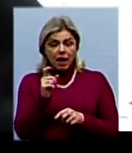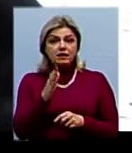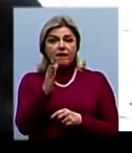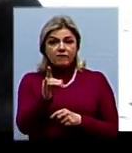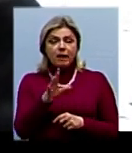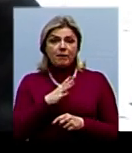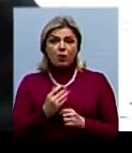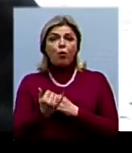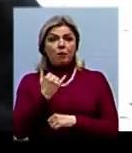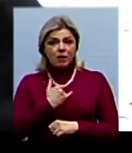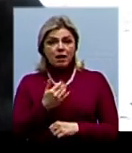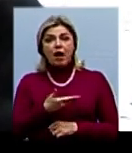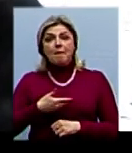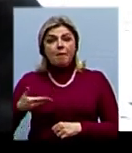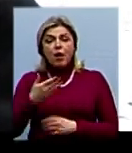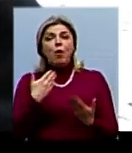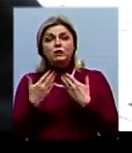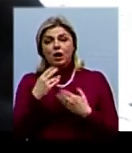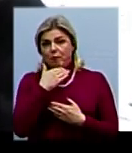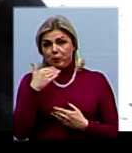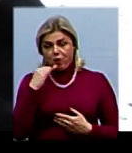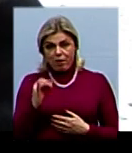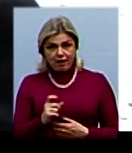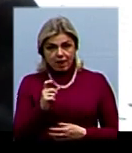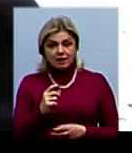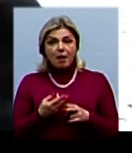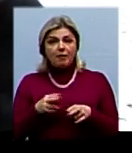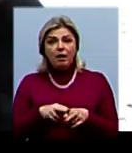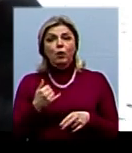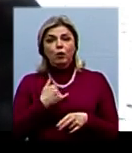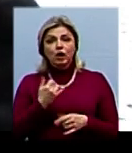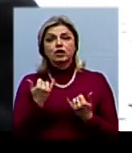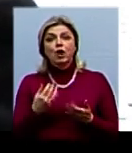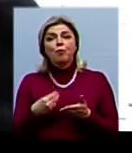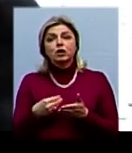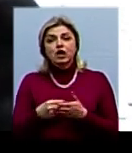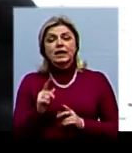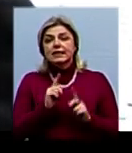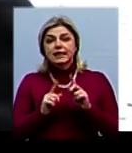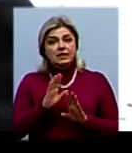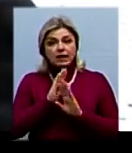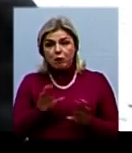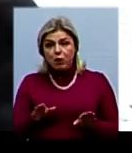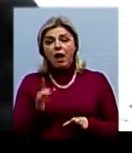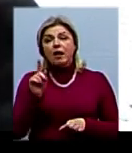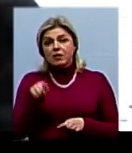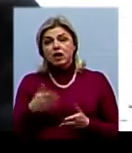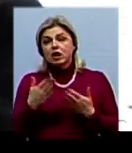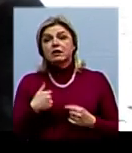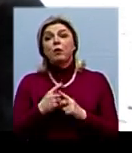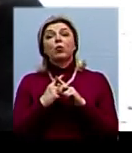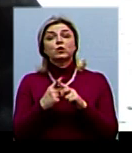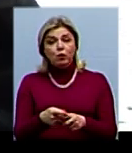То есть ми общались на эту тему много раз. И поэтому сегодня у нас бюджетной сессии просто не будет. Даже если мы пойдем на какие-то